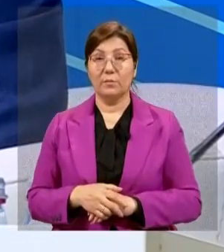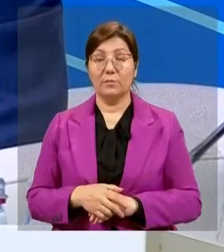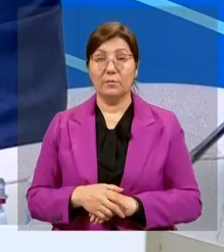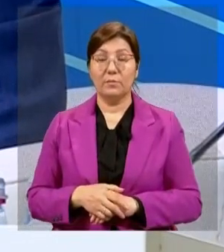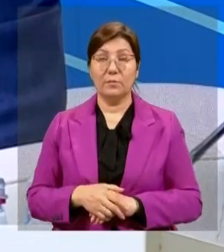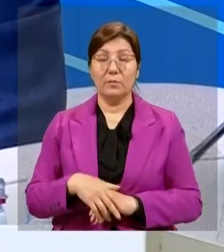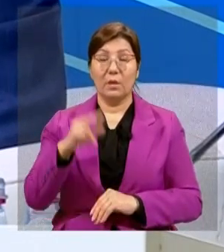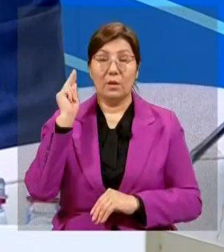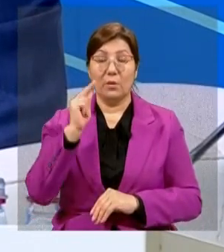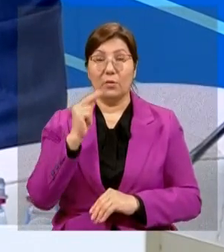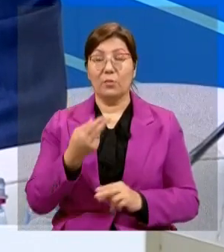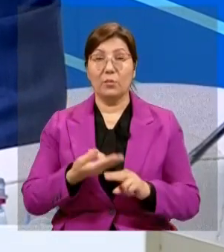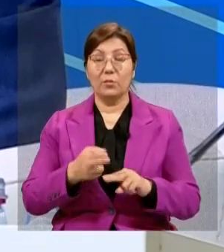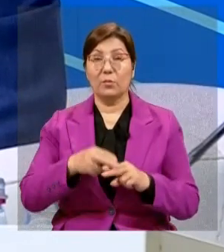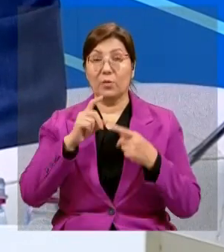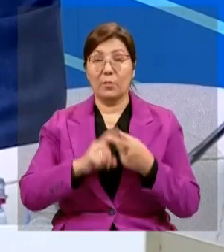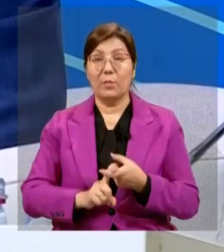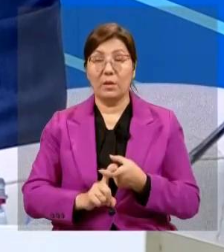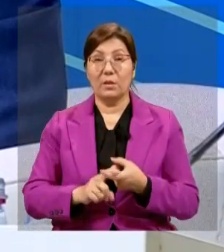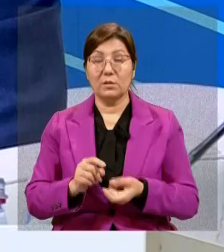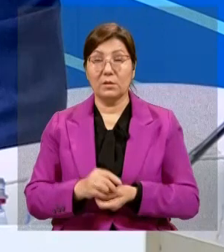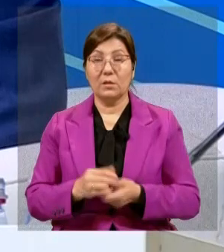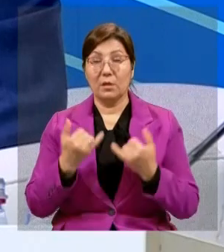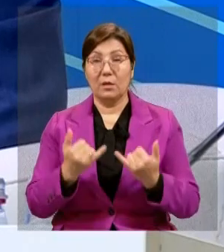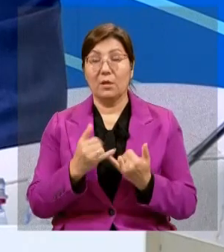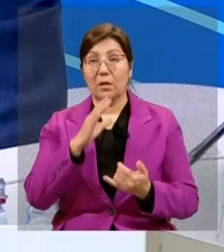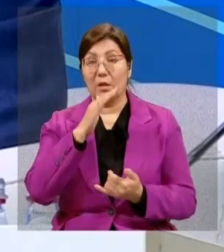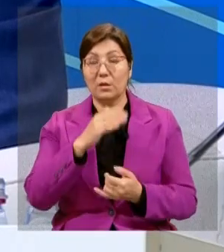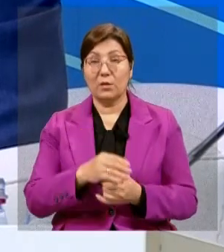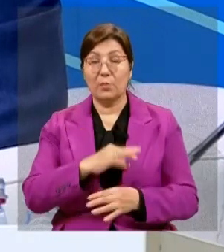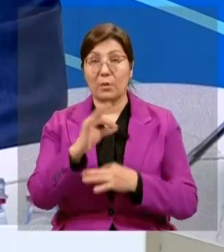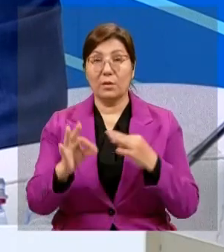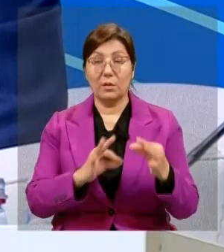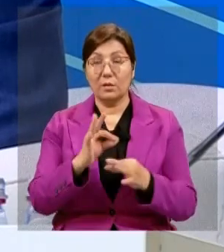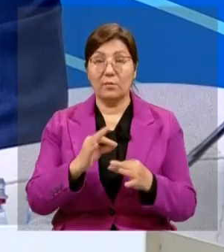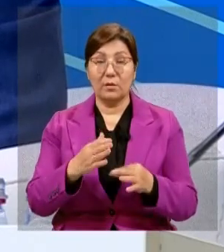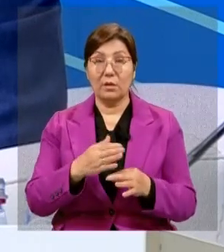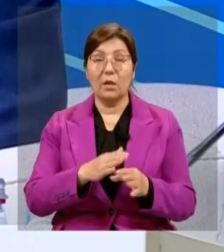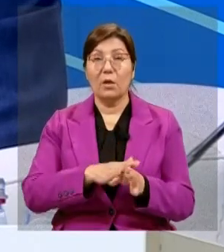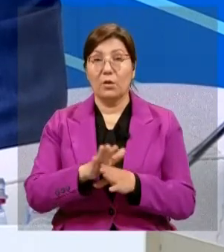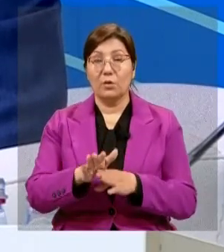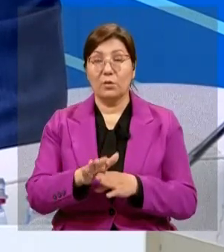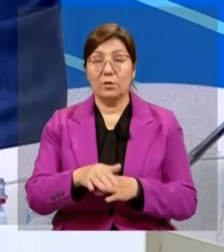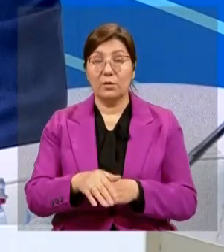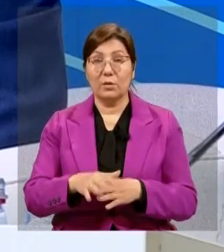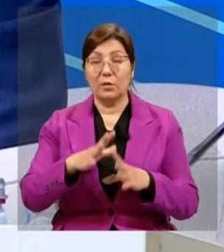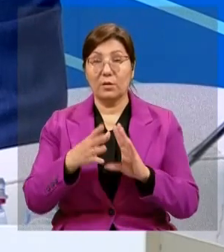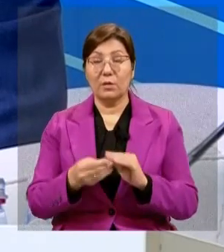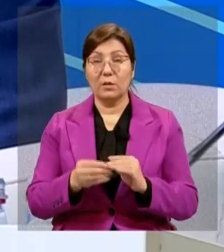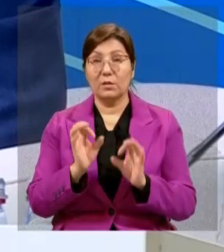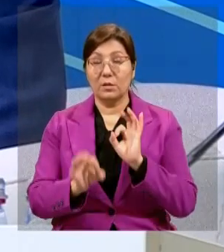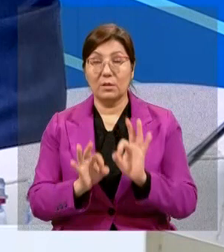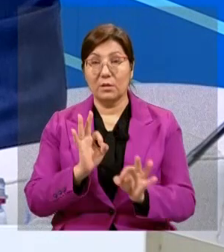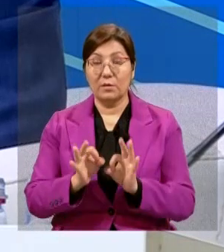білімдерін арттыру, соған байланысты қазіргі таңда пилоттық жоба бізге іске асты. Нәтиже жаман